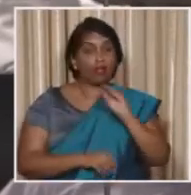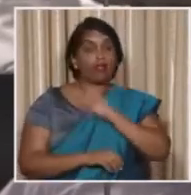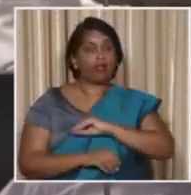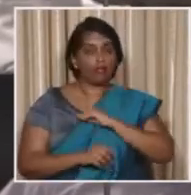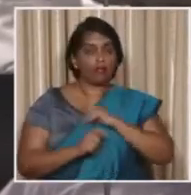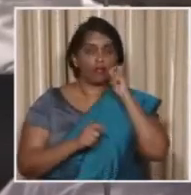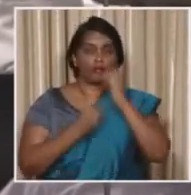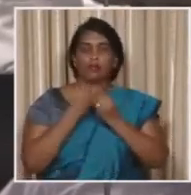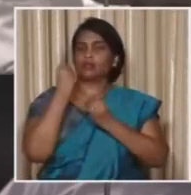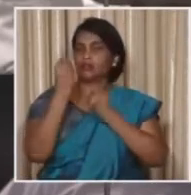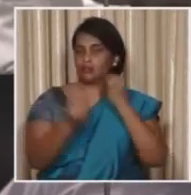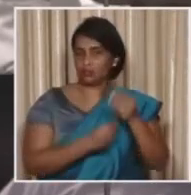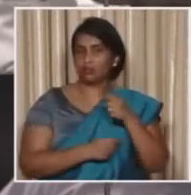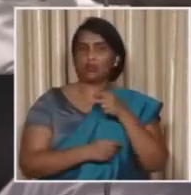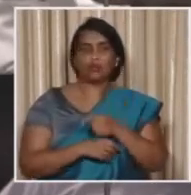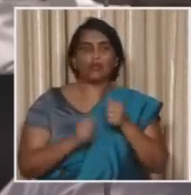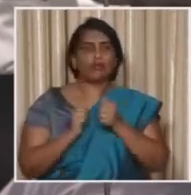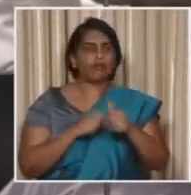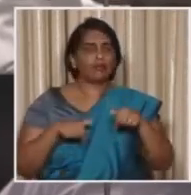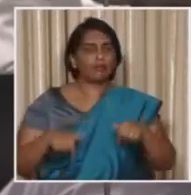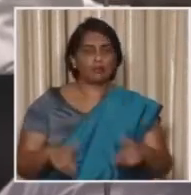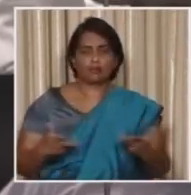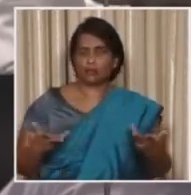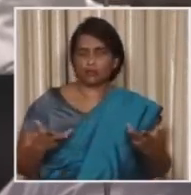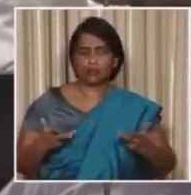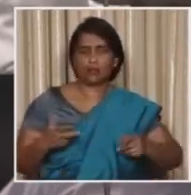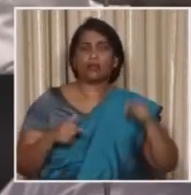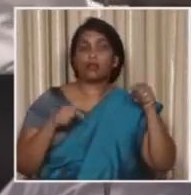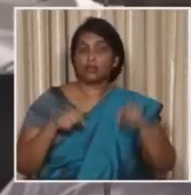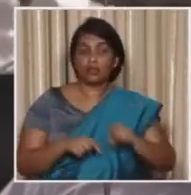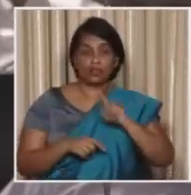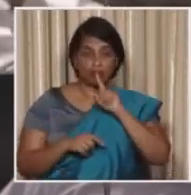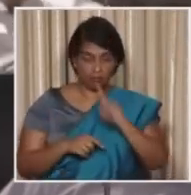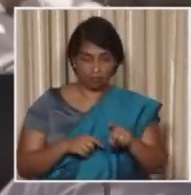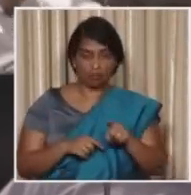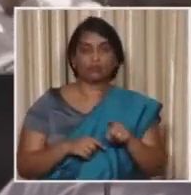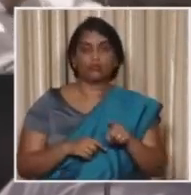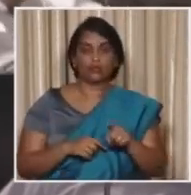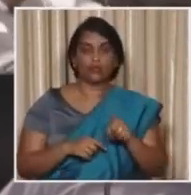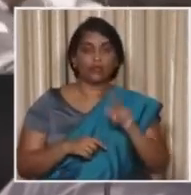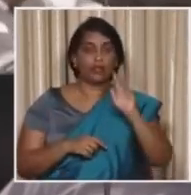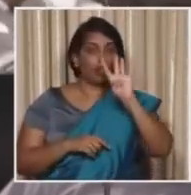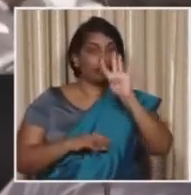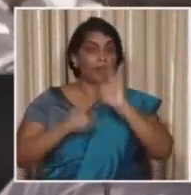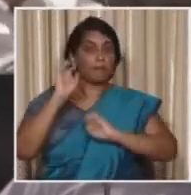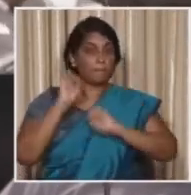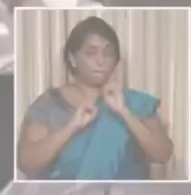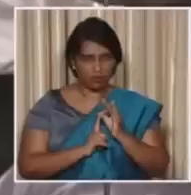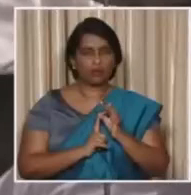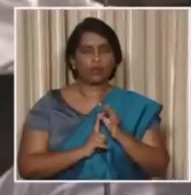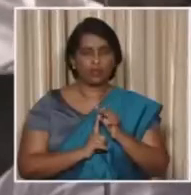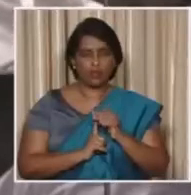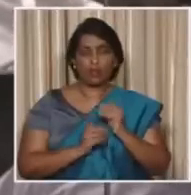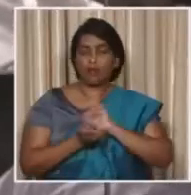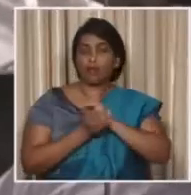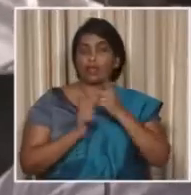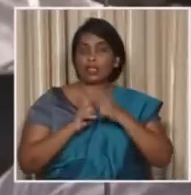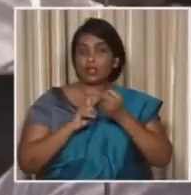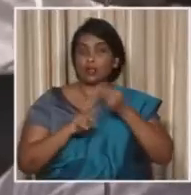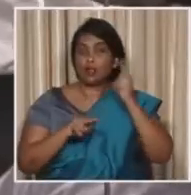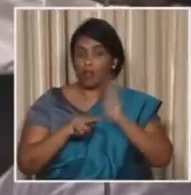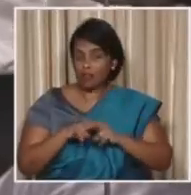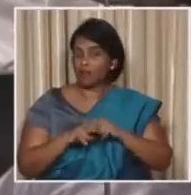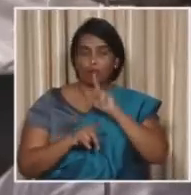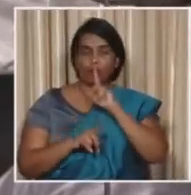මේ ජනතාවට ලබා දෙන්න. දැමොකක්ද මේ වෙලා තියන්නේ දැ කියනවා, දැ කියනවා සියට හතරක්වත් දෙන්න බැහැ කියලා. සේවක අර්ථසාධ කරමුදල